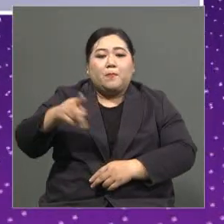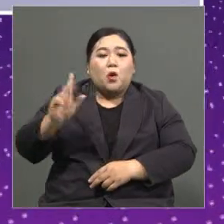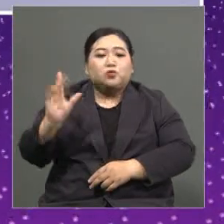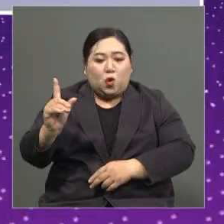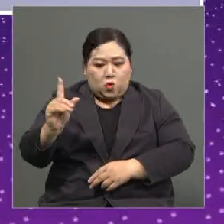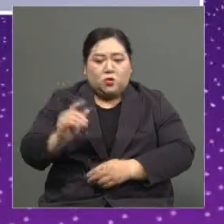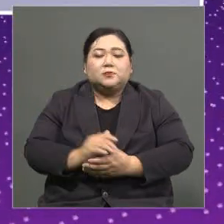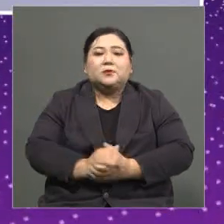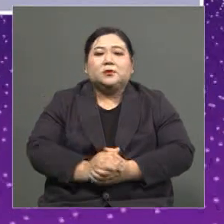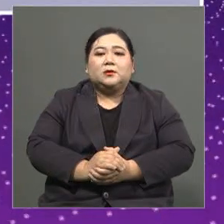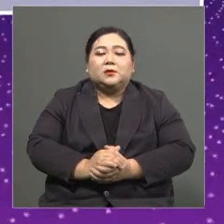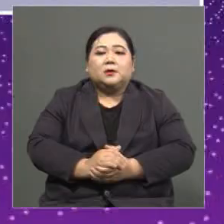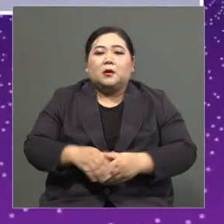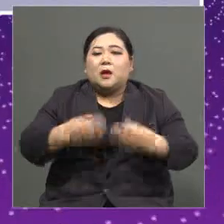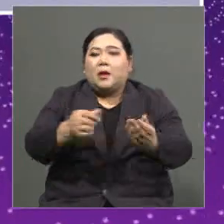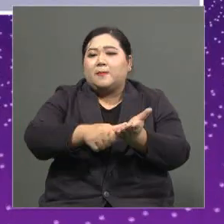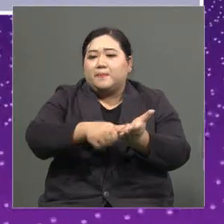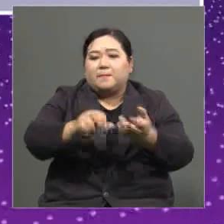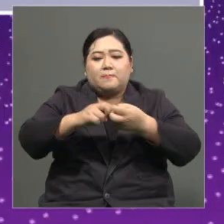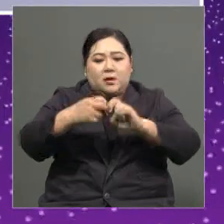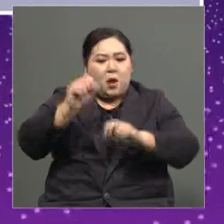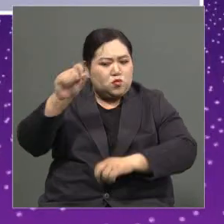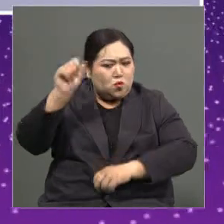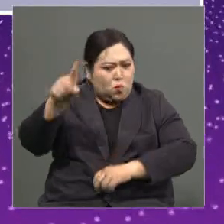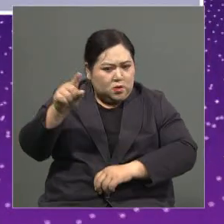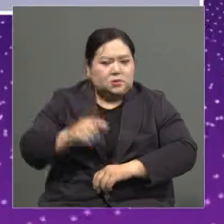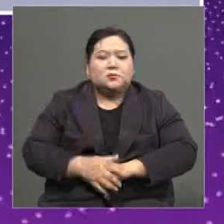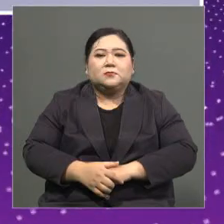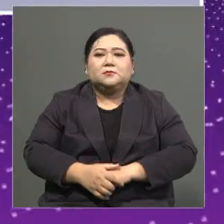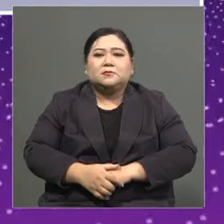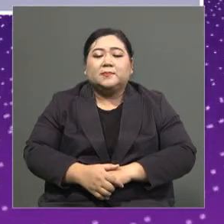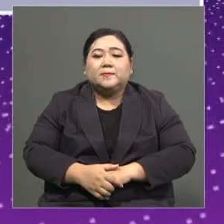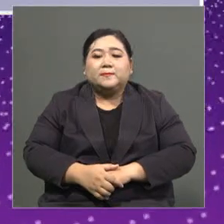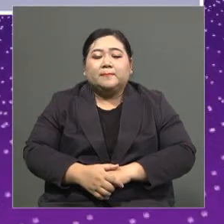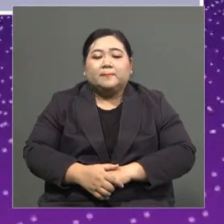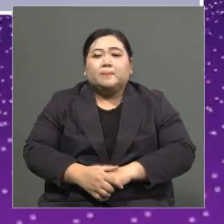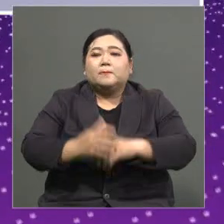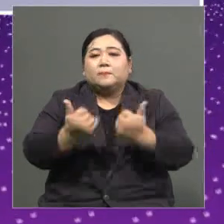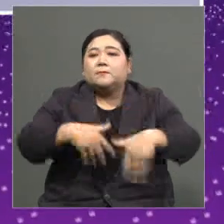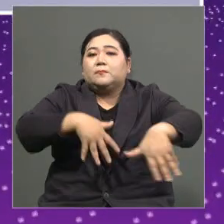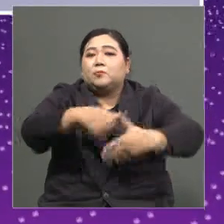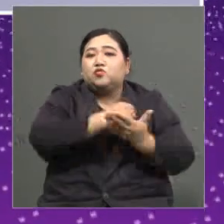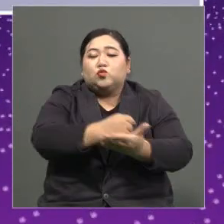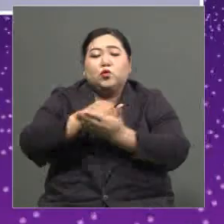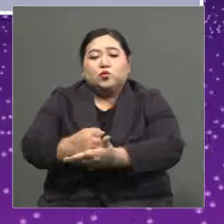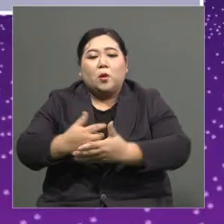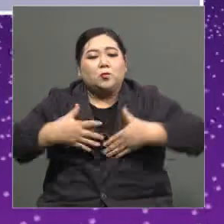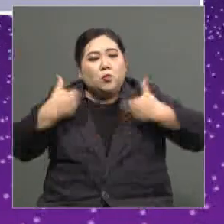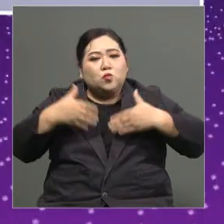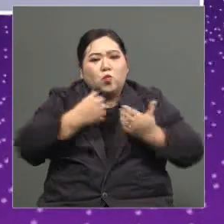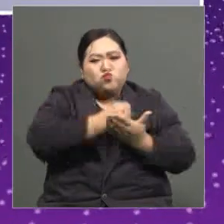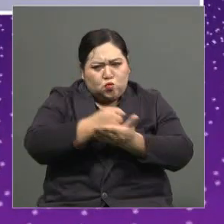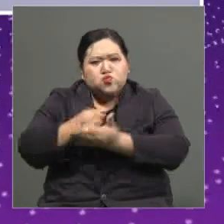เร่งแก้ไขปัญหาสถานการณ์อุทกภัยภาคใต้อย่างเร่งด่วนพร้อมกันนี้ก็ได้ช่วยเหลือประชาชนให้ได้รับความสะดวกให้มากที่สุด